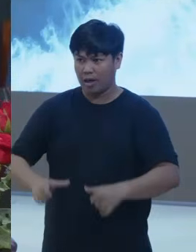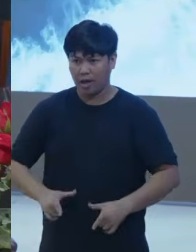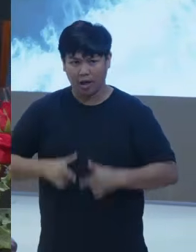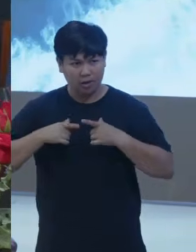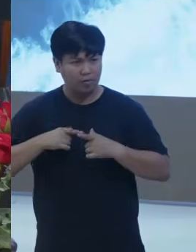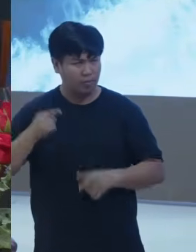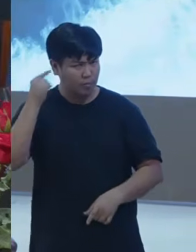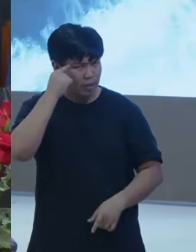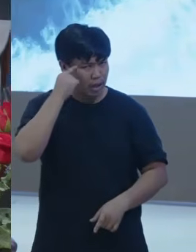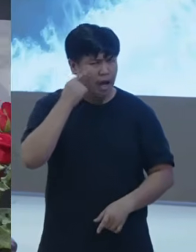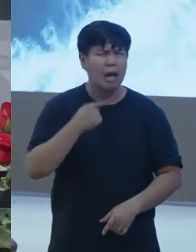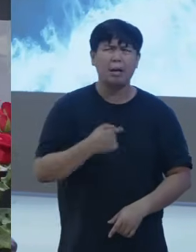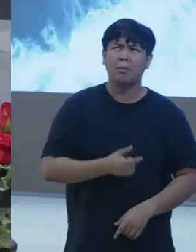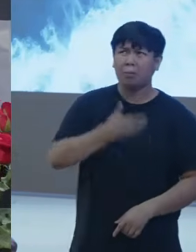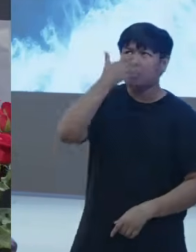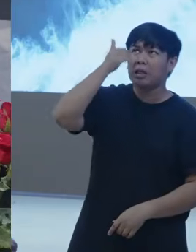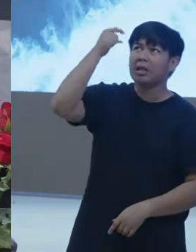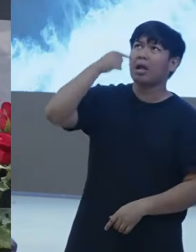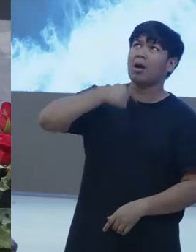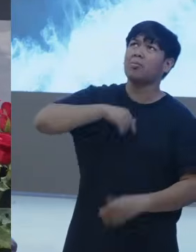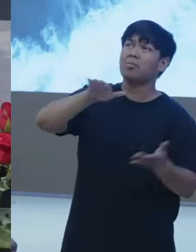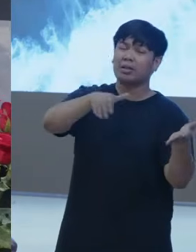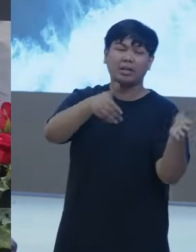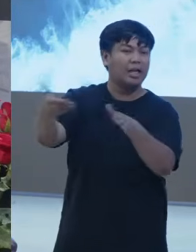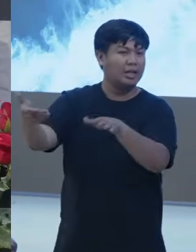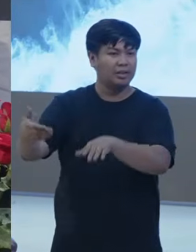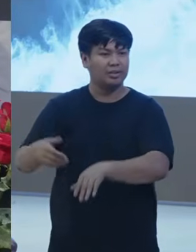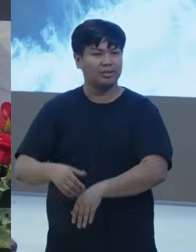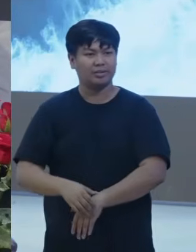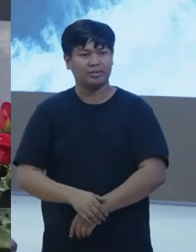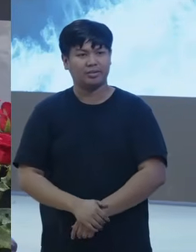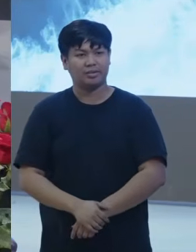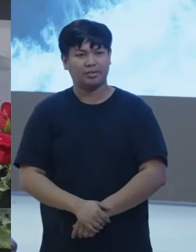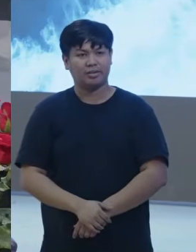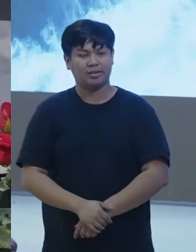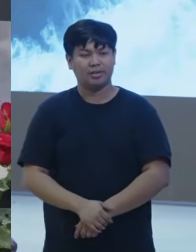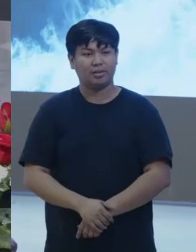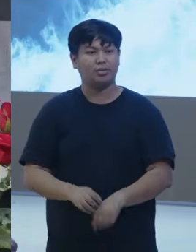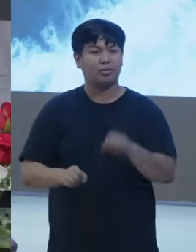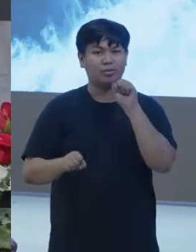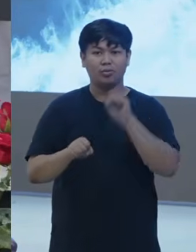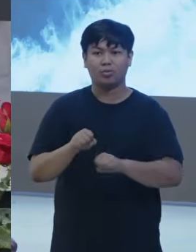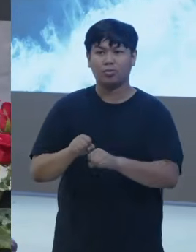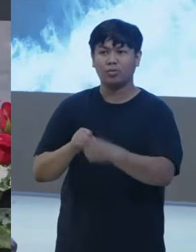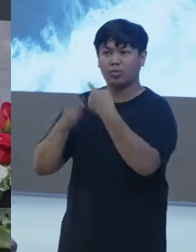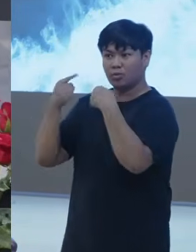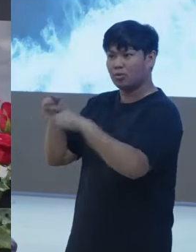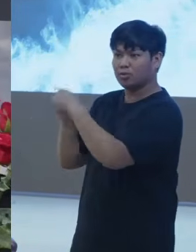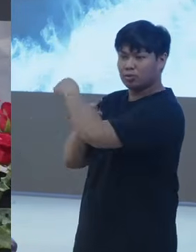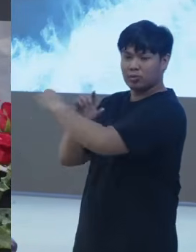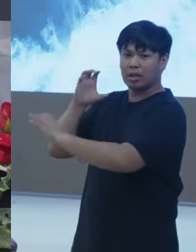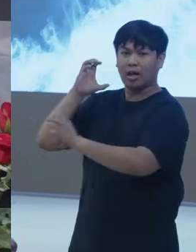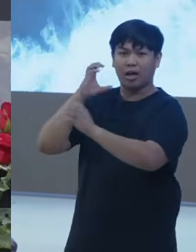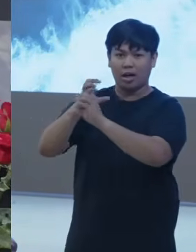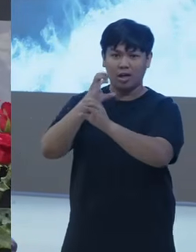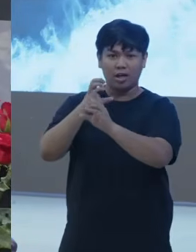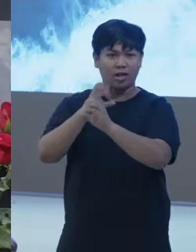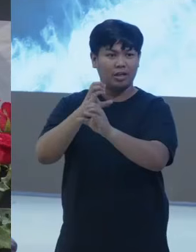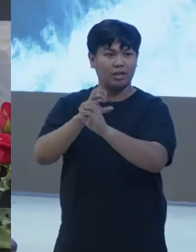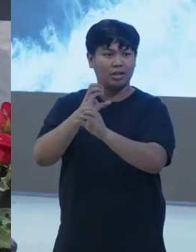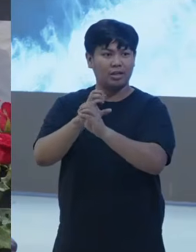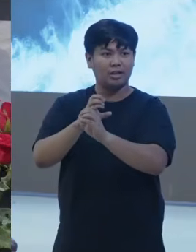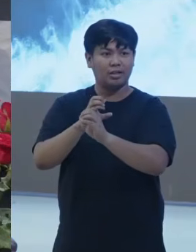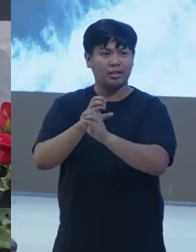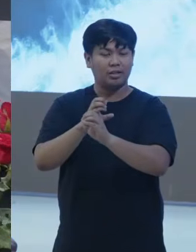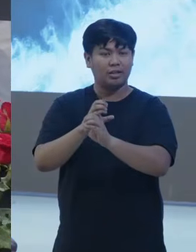ko na wakasan na. No? So, pumasok ako sa aking sasakyan at